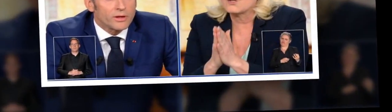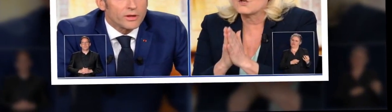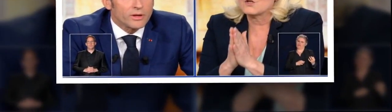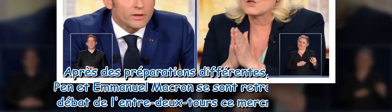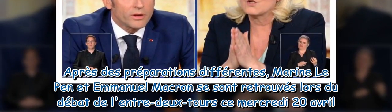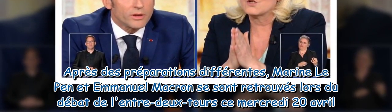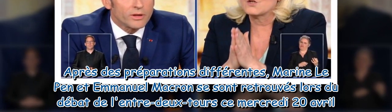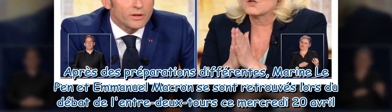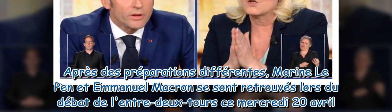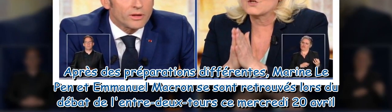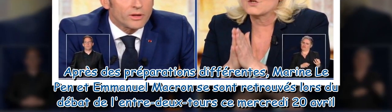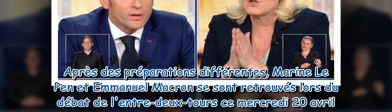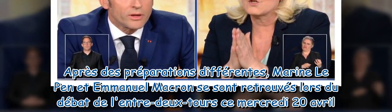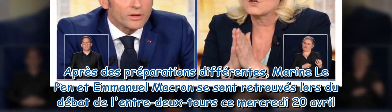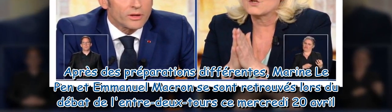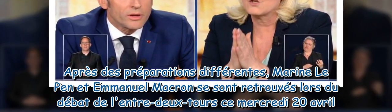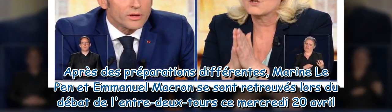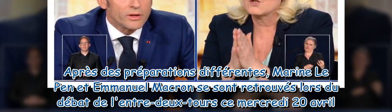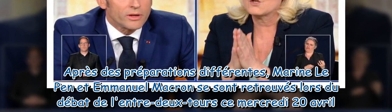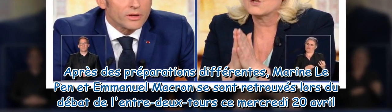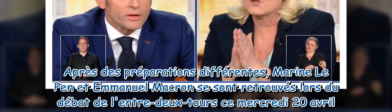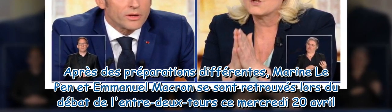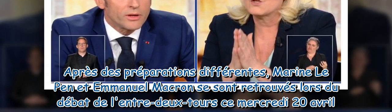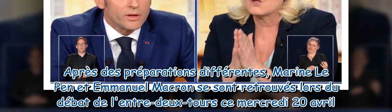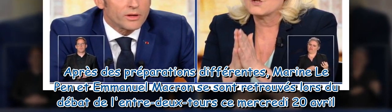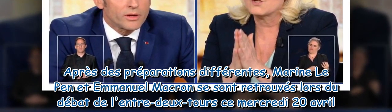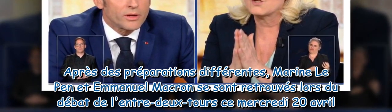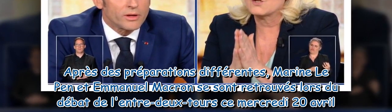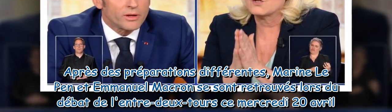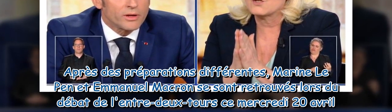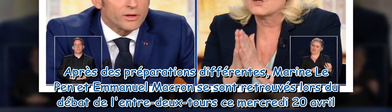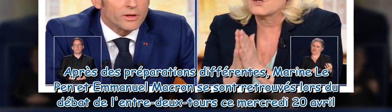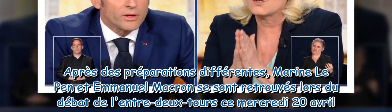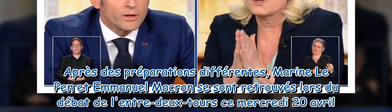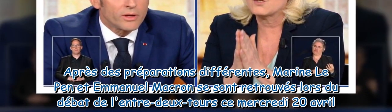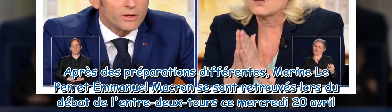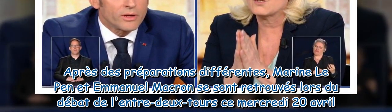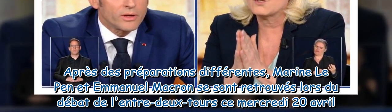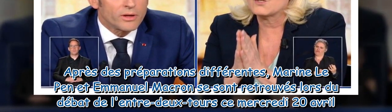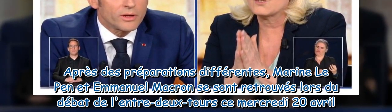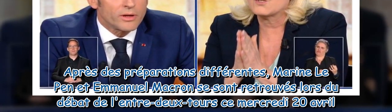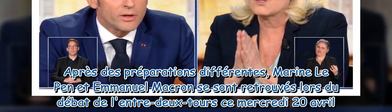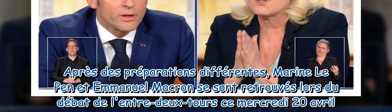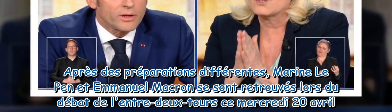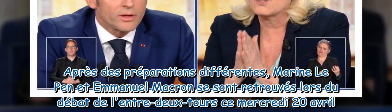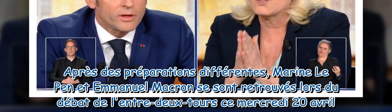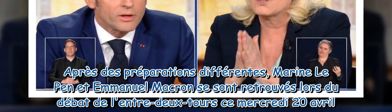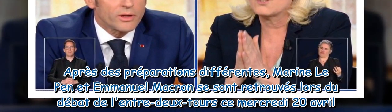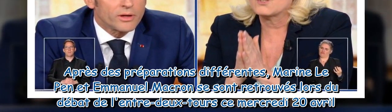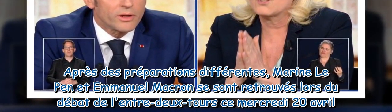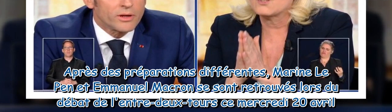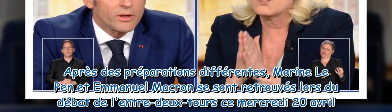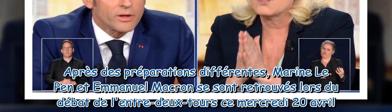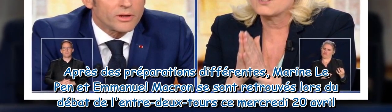après des préparations différentes marine le pen emmanuel macron se sont retrouvés lors du débat de l'entré deux tours ce mercredi